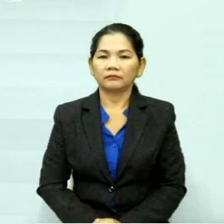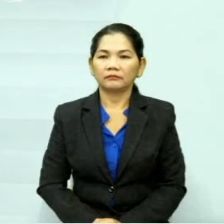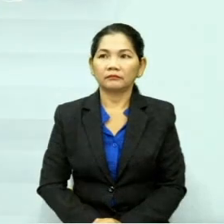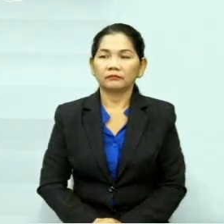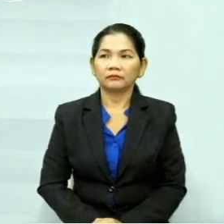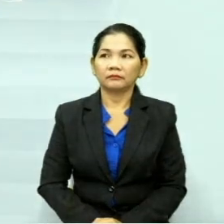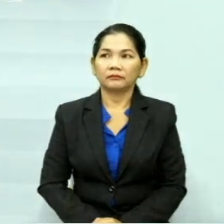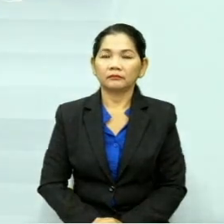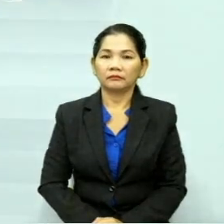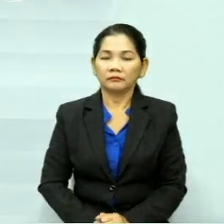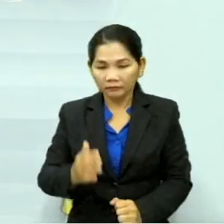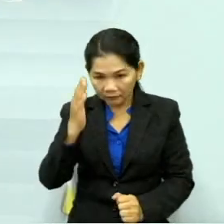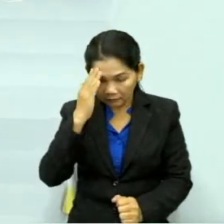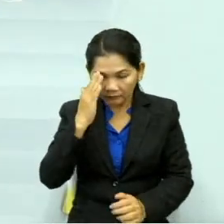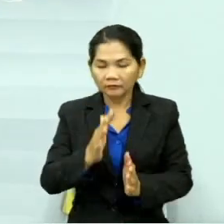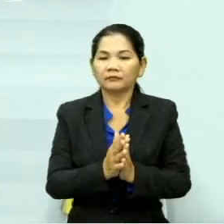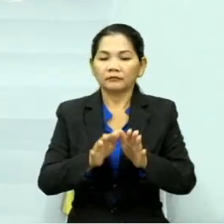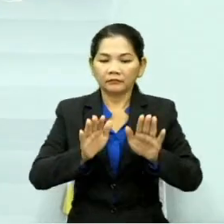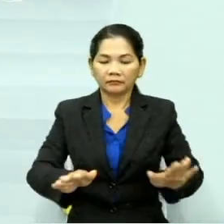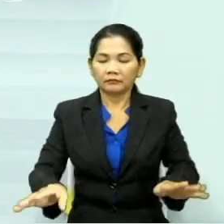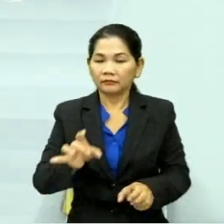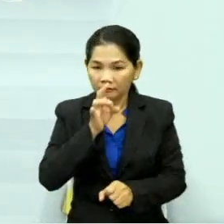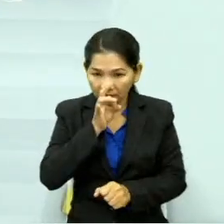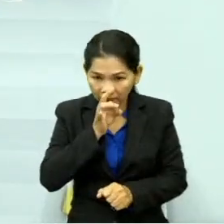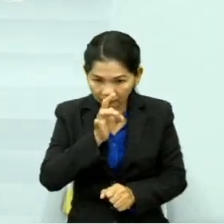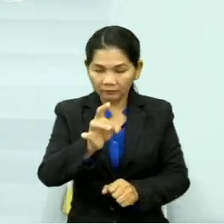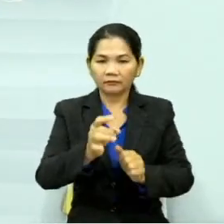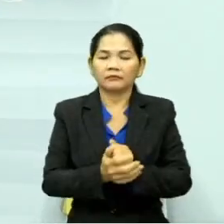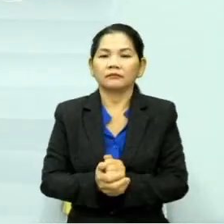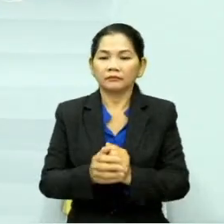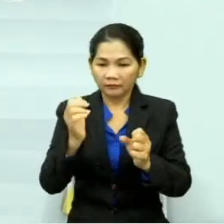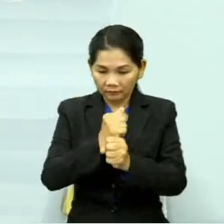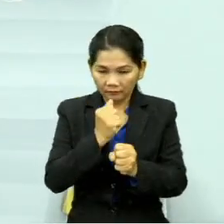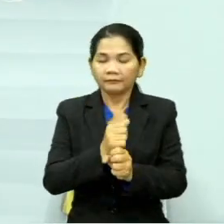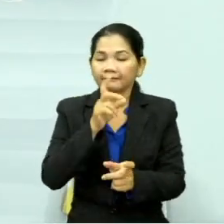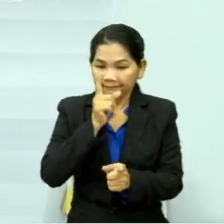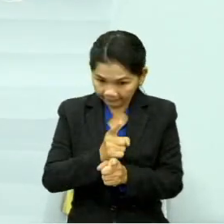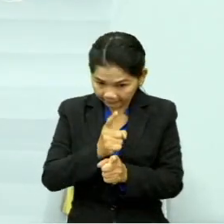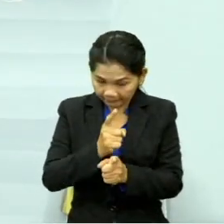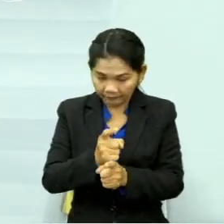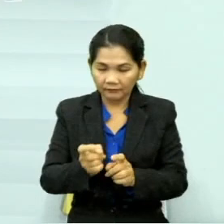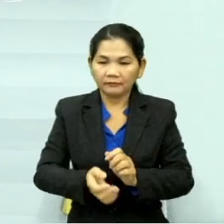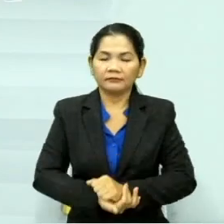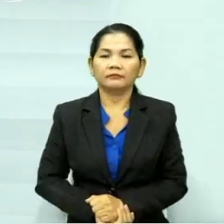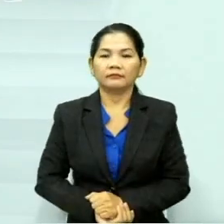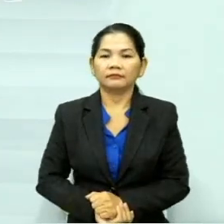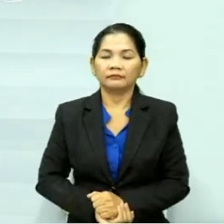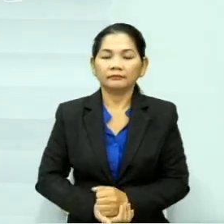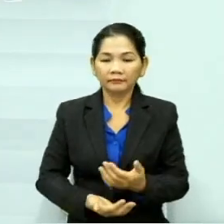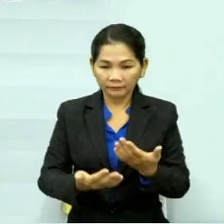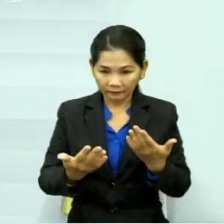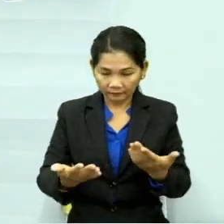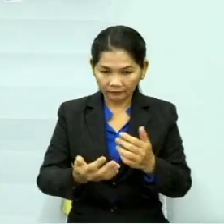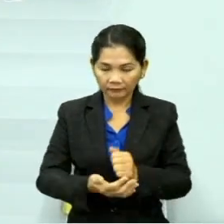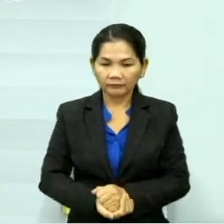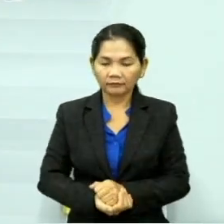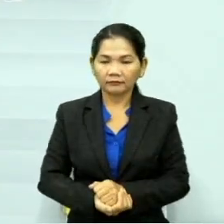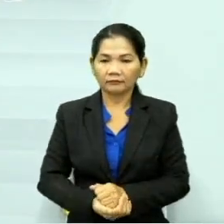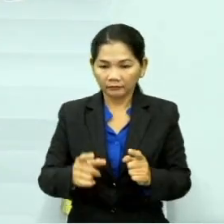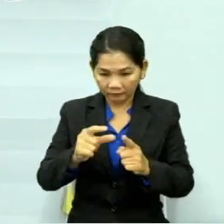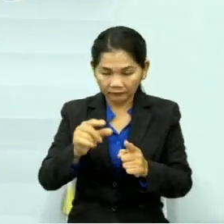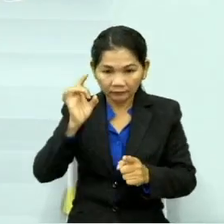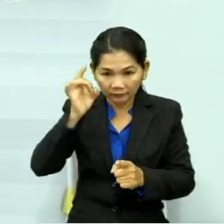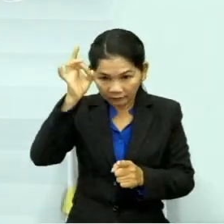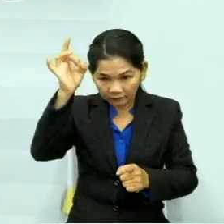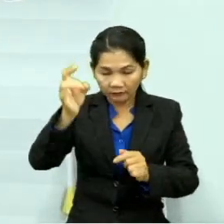cha hay này rút có chưa chuyện tha con tặng ác khanh cha bàn thờ trầm trời tặng ác khanh nè con na cha bị pru cha ở phần dưới bìa